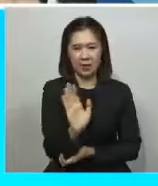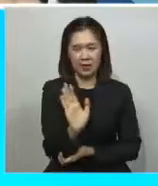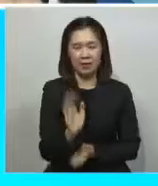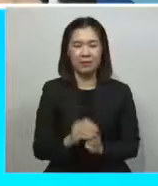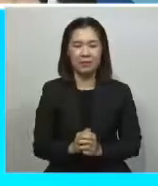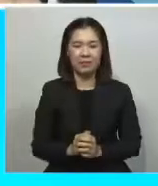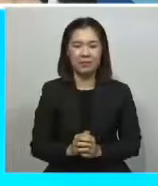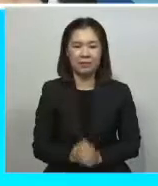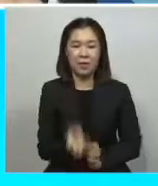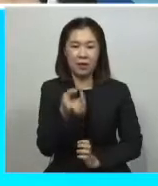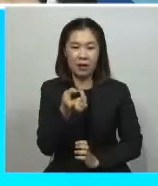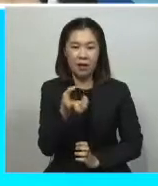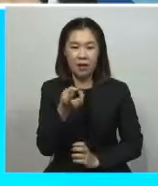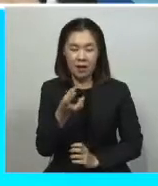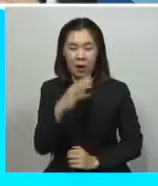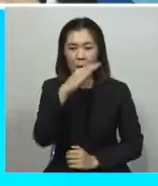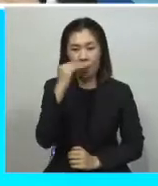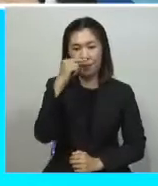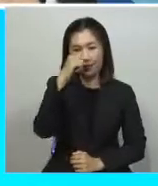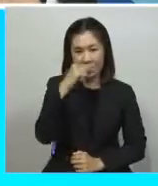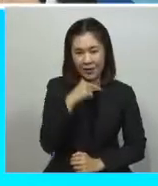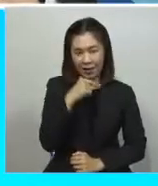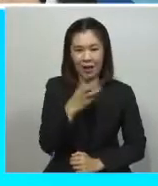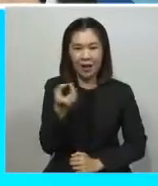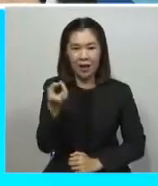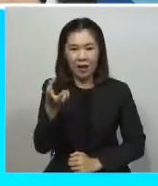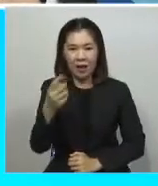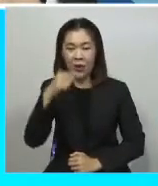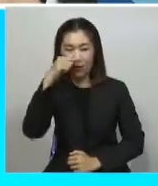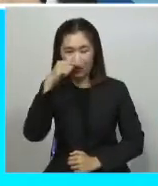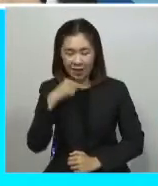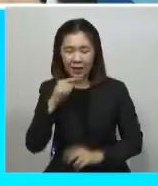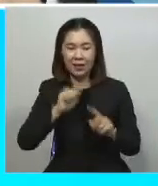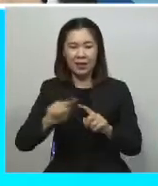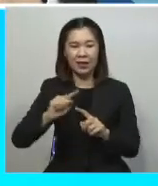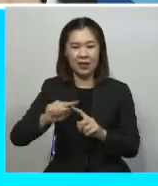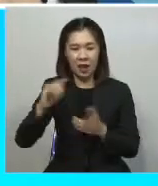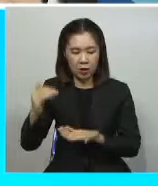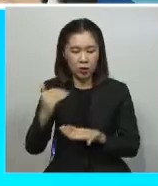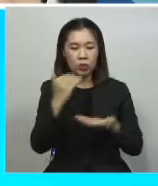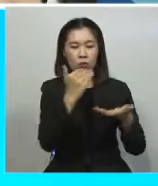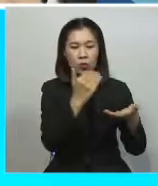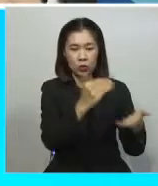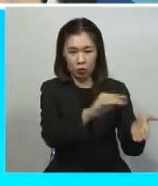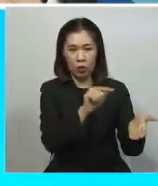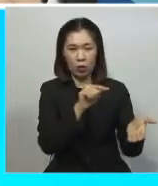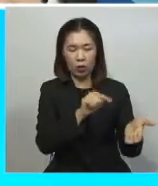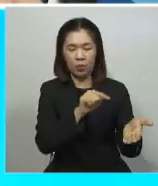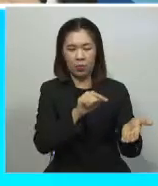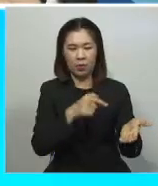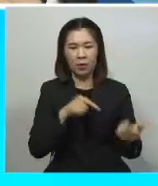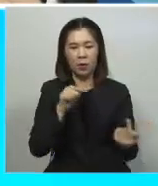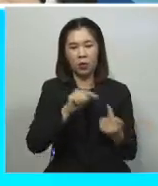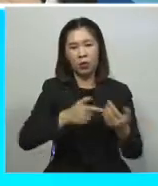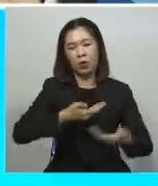าข้าวทั้งหอมมะลิไทยนะครับแล้วก็ข้าวหอมไทยที่ส่งออกไปที่ผ่านการตรวจของกรมการค้าต่าง